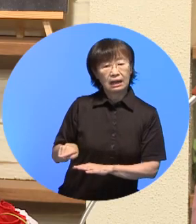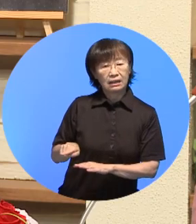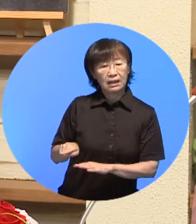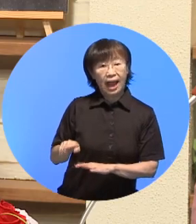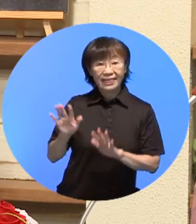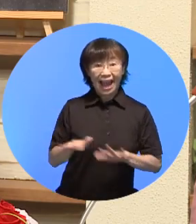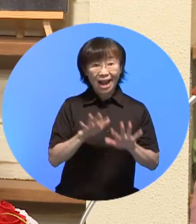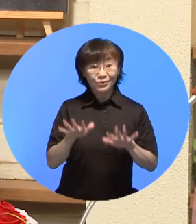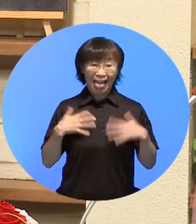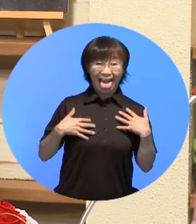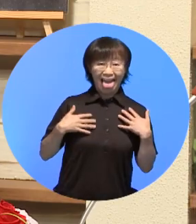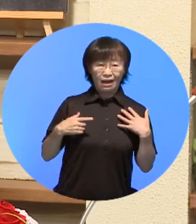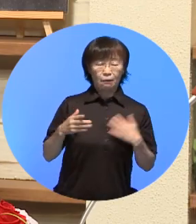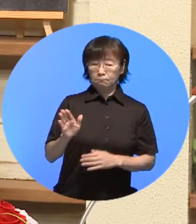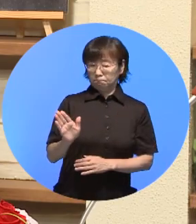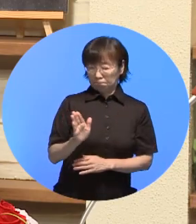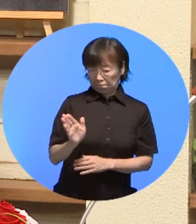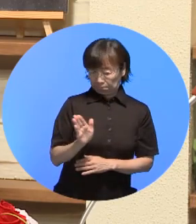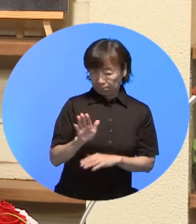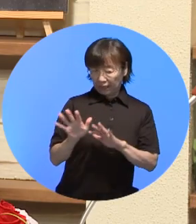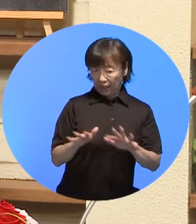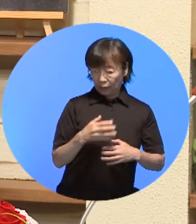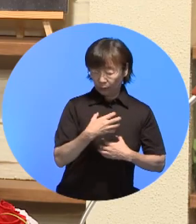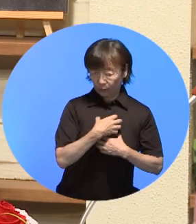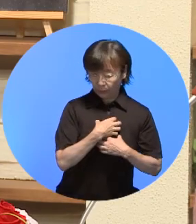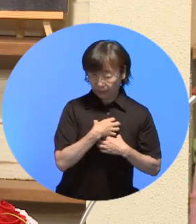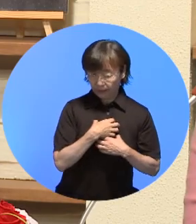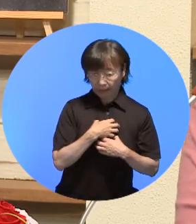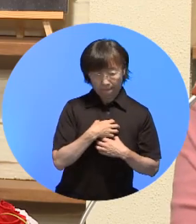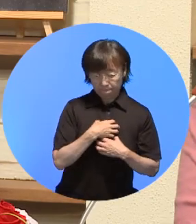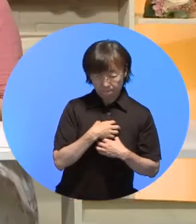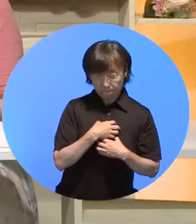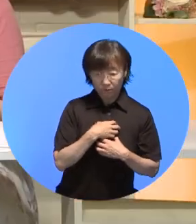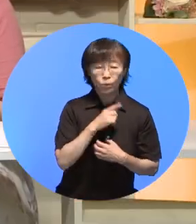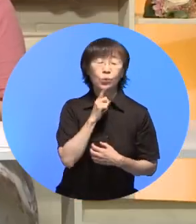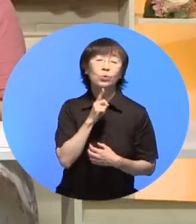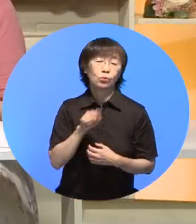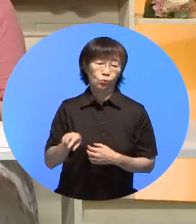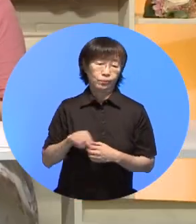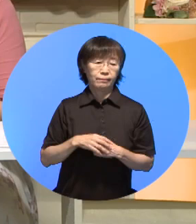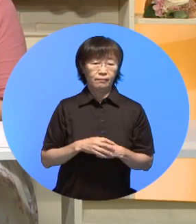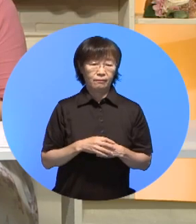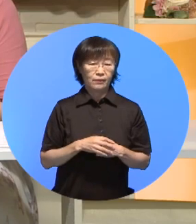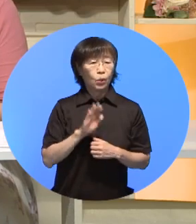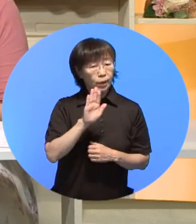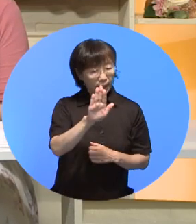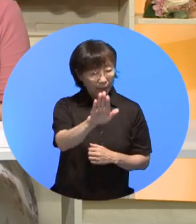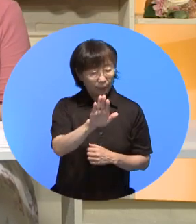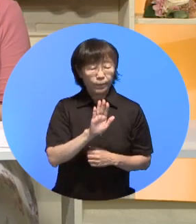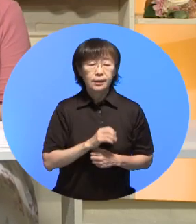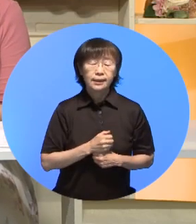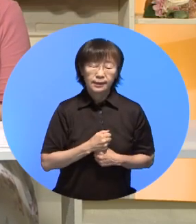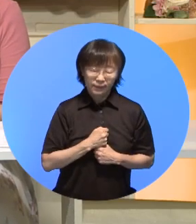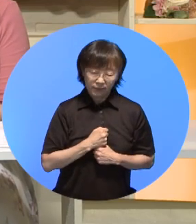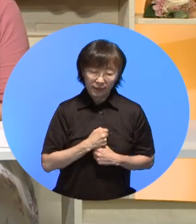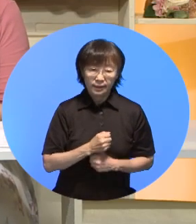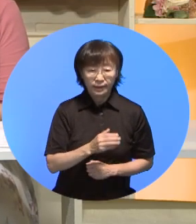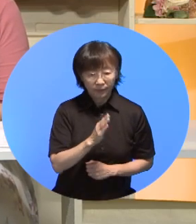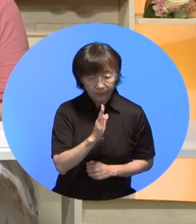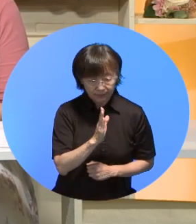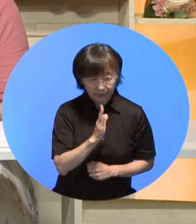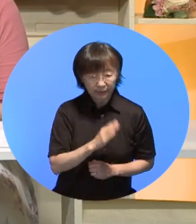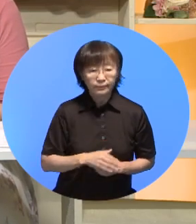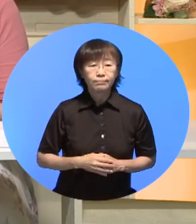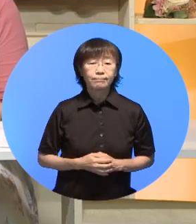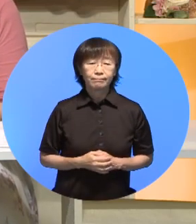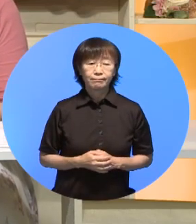はしゃぐんですよ台風だとか言ってねもう絶対台風怖いからもダメだよって言うんで怒るんですよねえ皆さんもこれからの季節